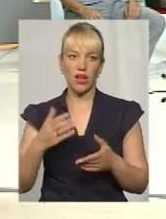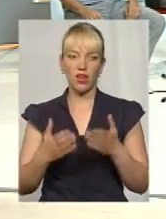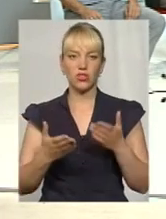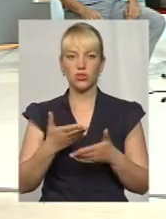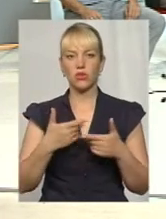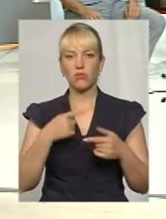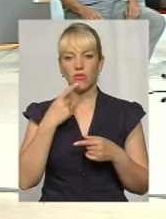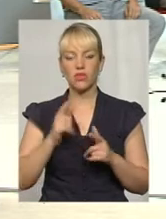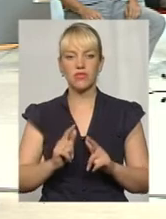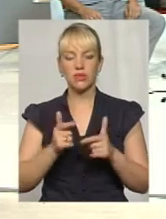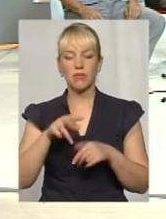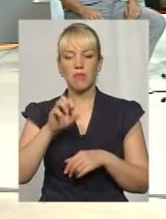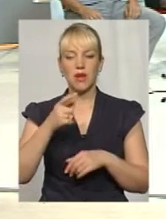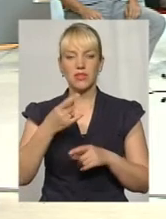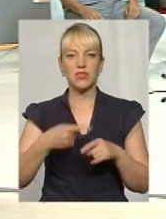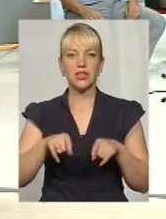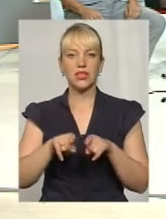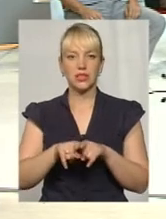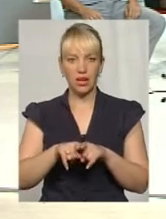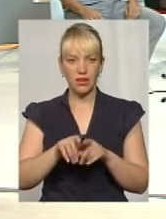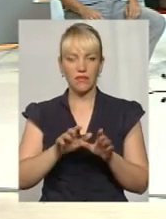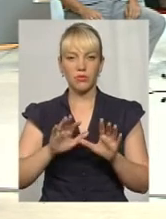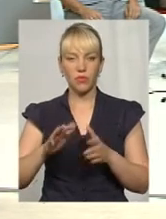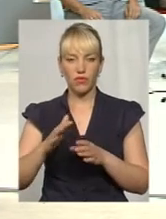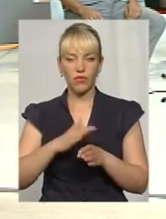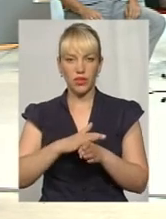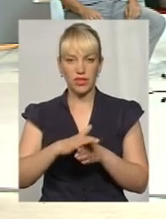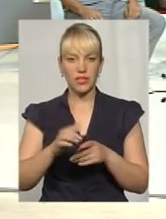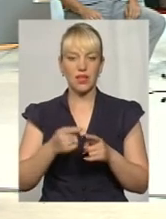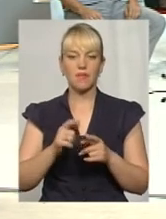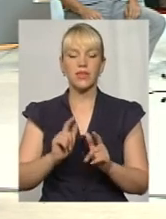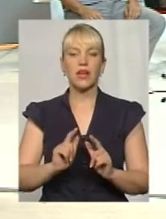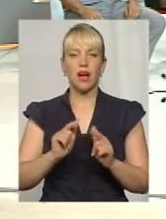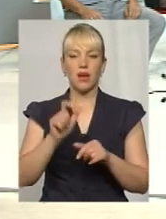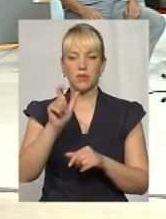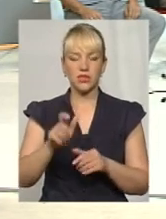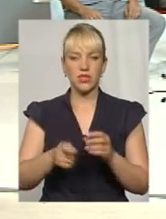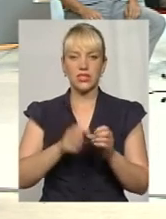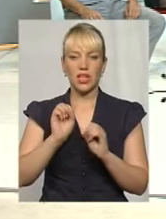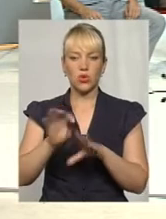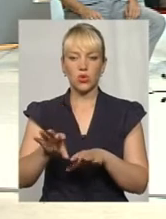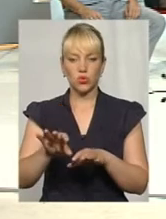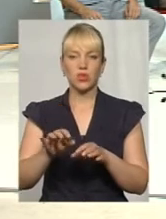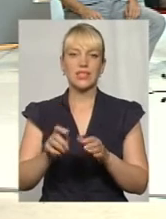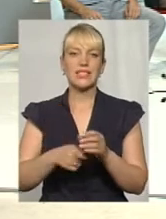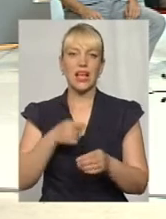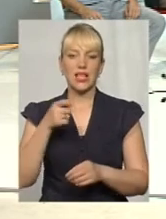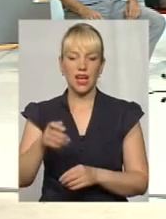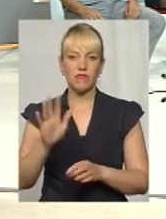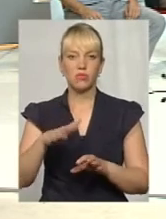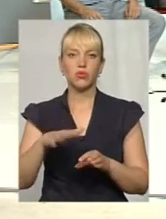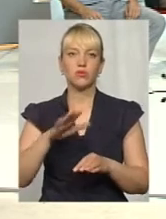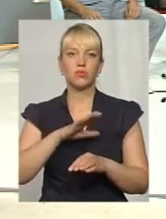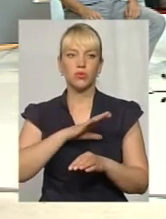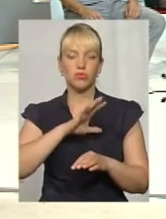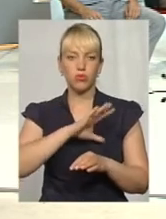вступ магістратури відбувається наступним чином, абітурієнти подають заяви, їх реєструють приймальні комісії, і вони здають вступні випробування. Традиційно це було